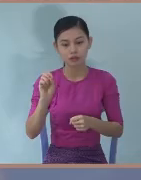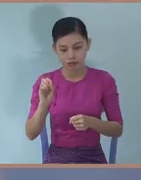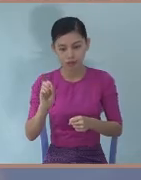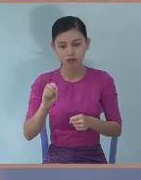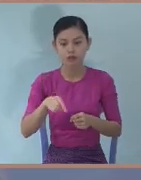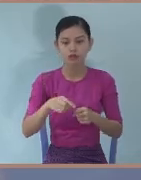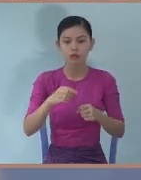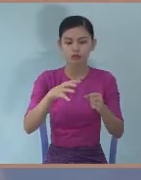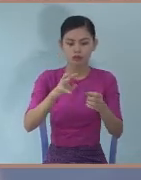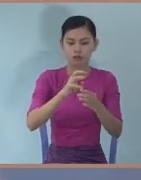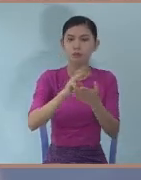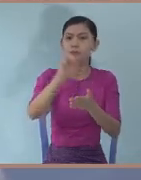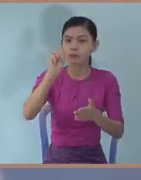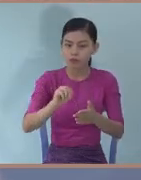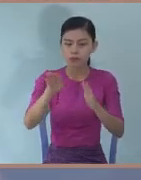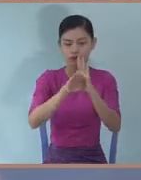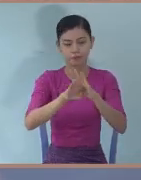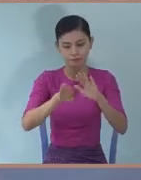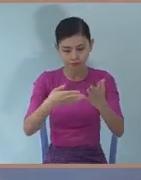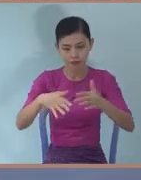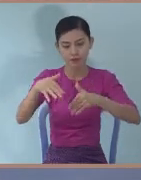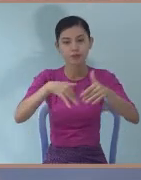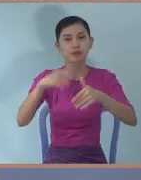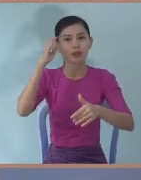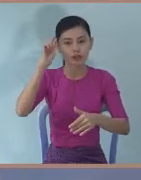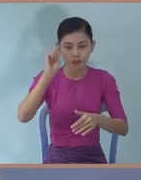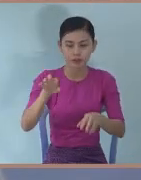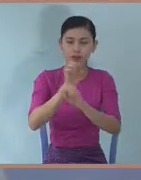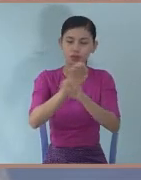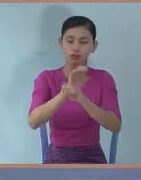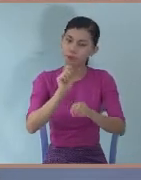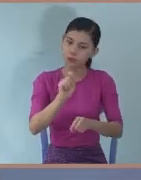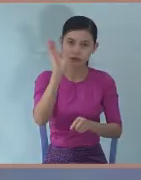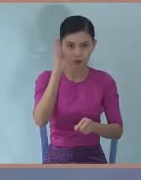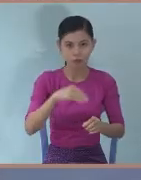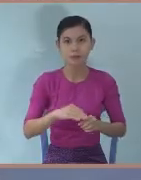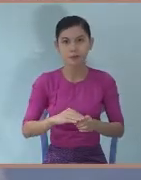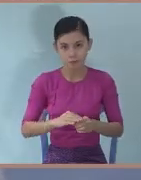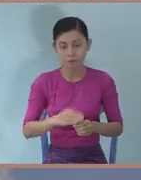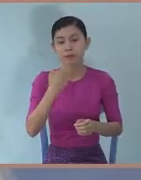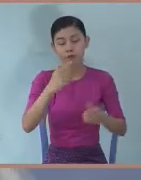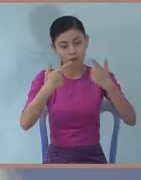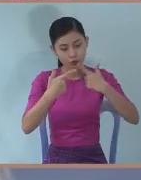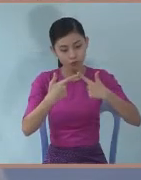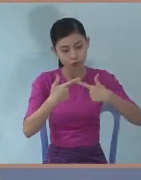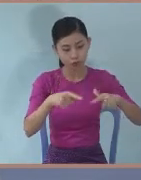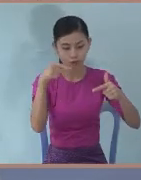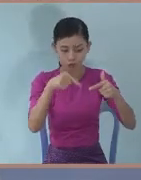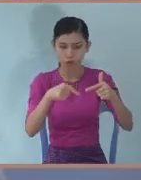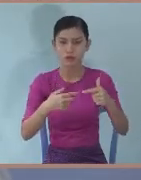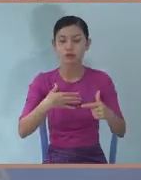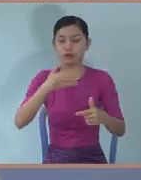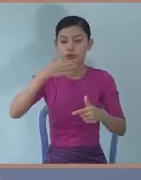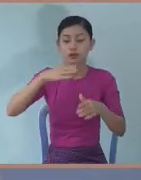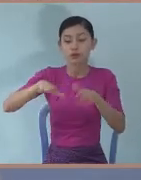တို့ဒီလိုတည်တဲ့ကားအထက်ပေးချင်တာကလီဇက်နဲ့ကျွန်တော်စကားပြောမယ်။ပြောပြီးရင်လူလူတွေပါလို့ကတည်တယ်ပေါ့နော်။လွတ်တော်လည်းပါကျွန်တော်ဆောင်ရွက်လို့ရတယ်အများကြီးပါ။